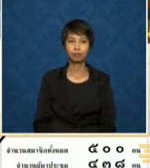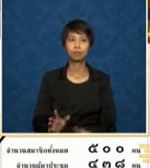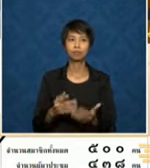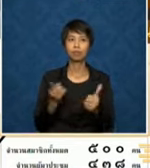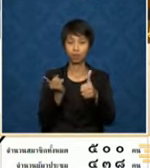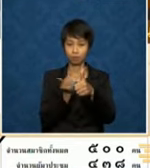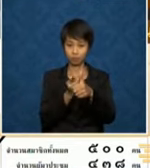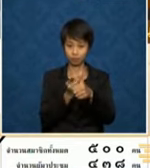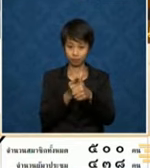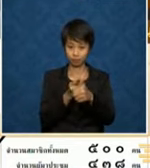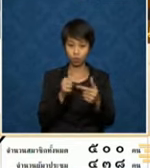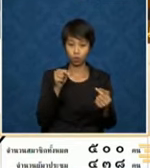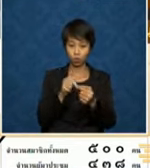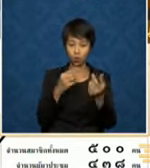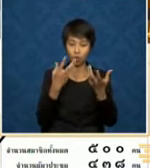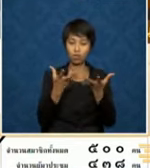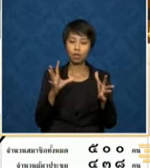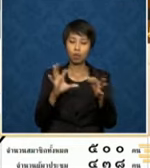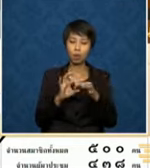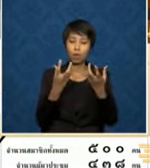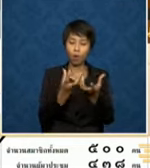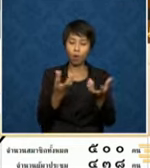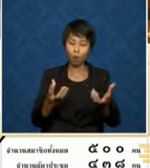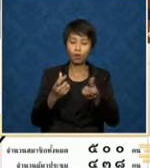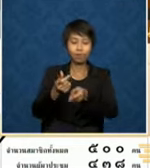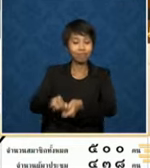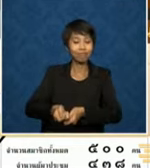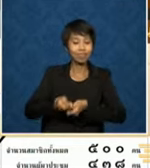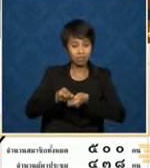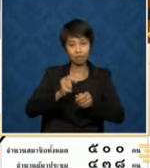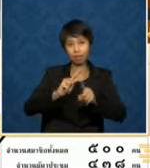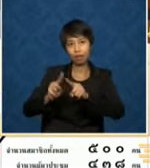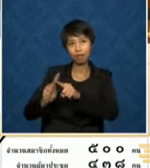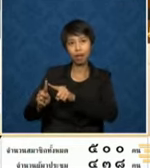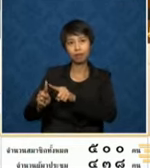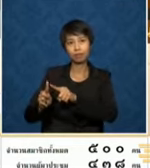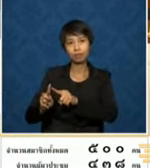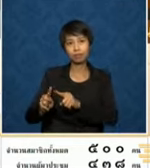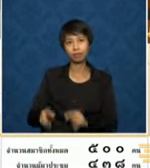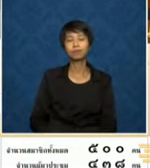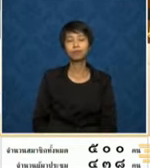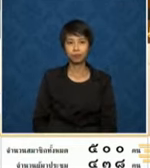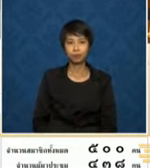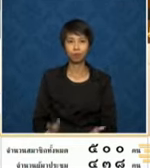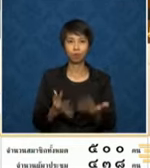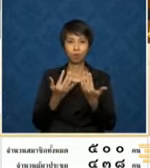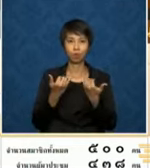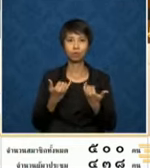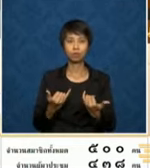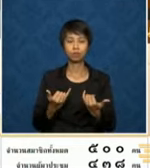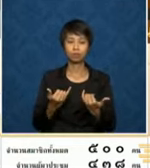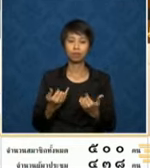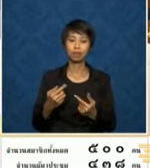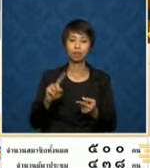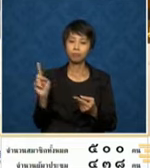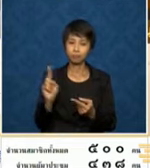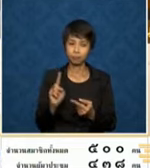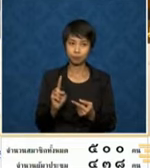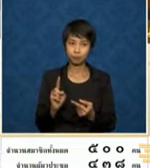าพืชผลการเกษตรนะครับโดยเฉพาะอย่างยิ่งนะครับณเวลานี้ในเรื่อง